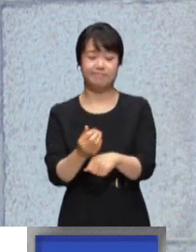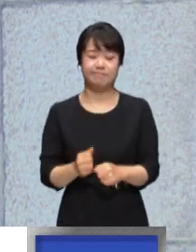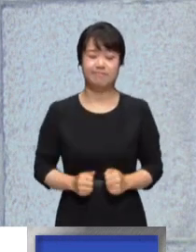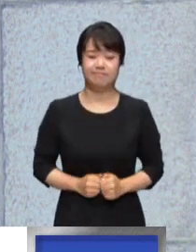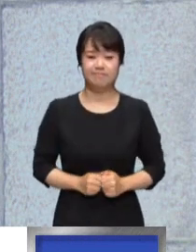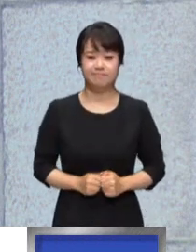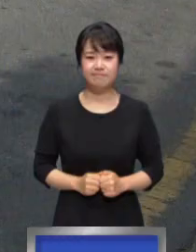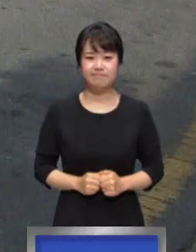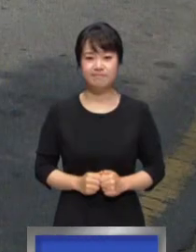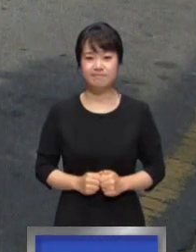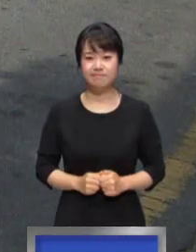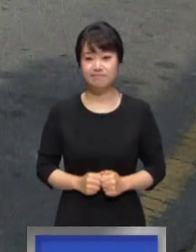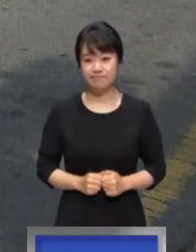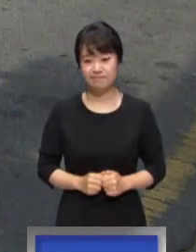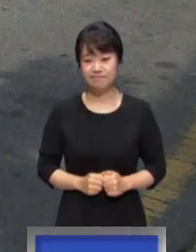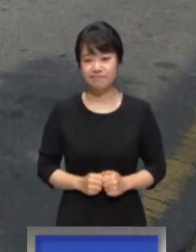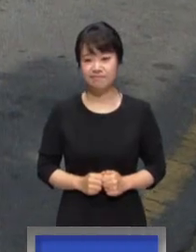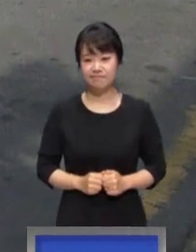보도합니다.